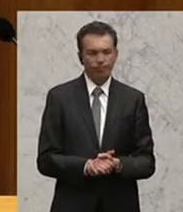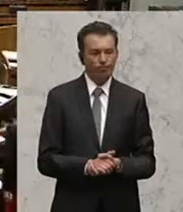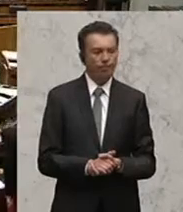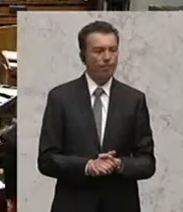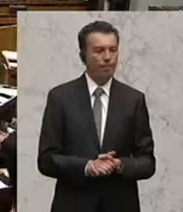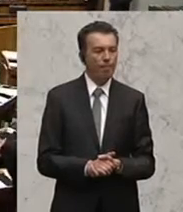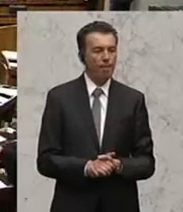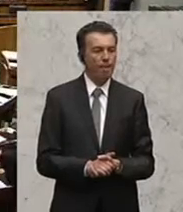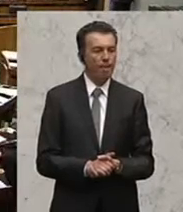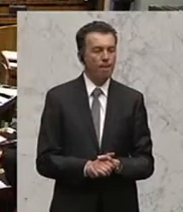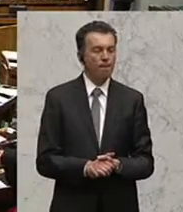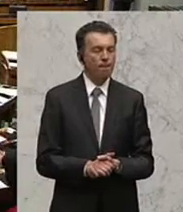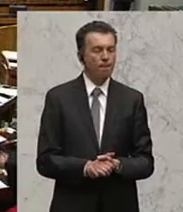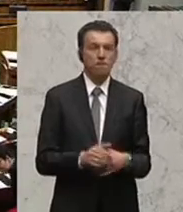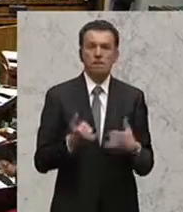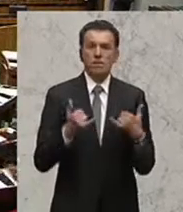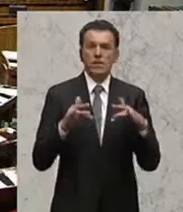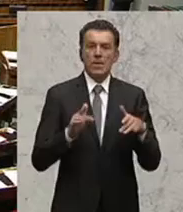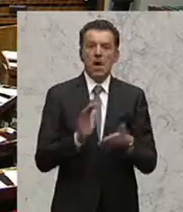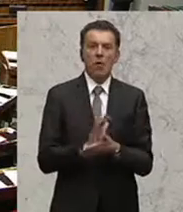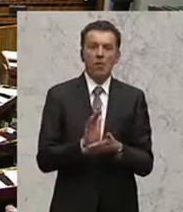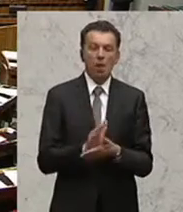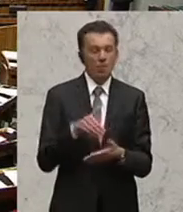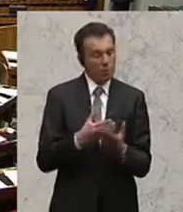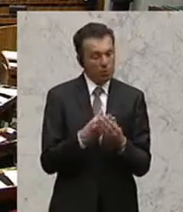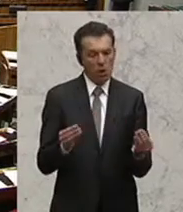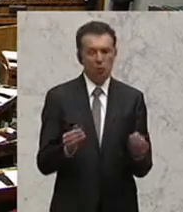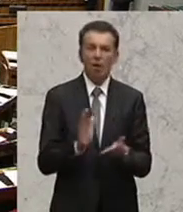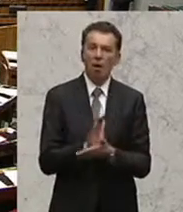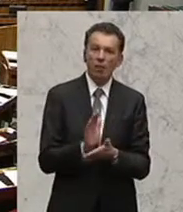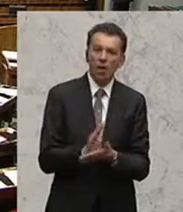wir stehen vor einer Aufgabe, die es zu lösen gibt.